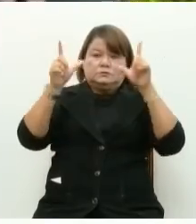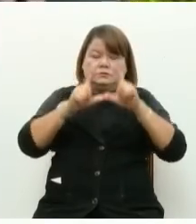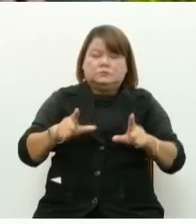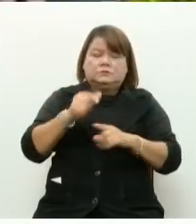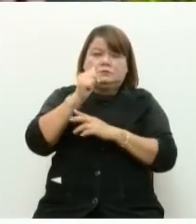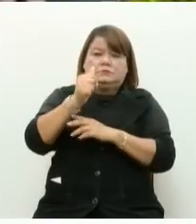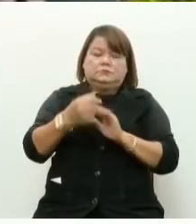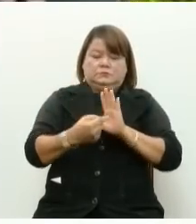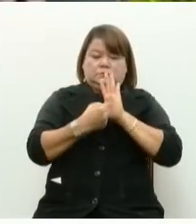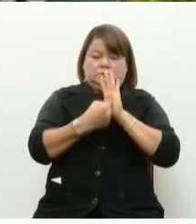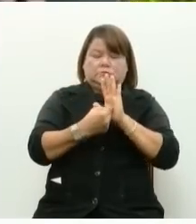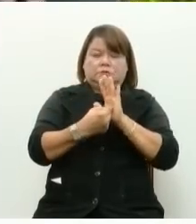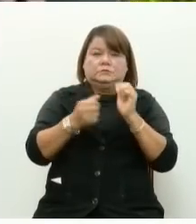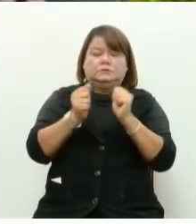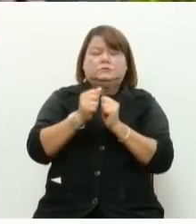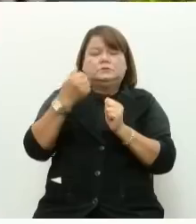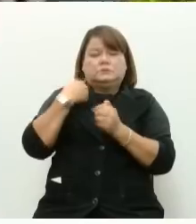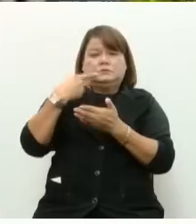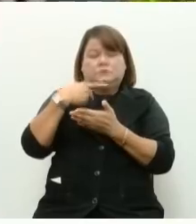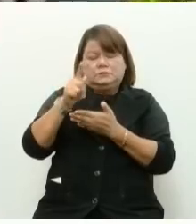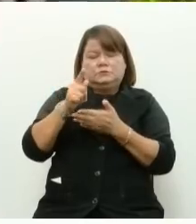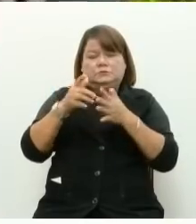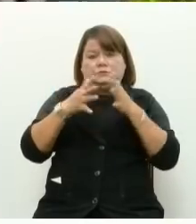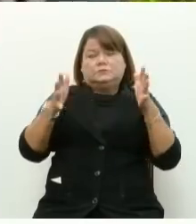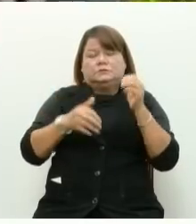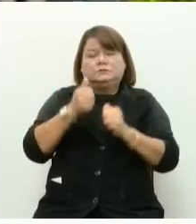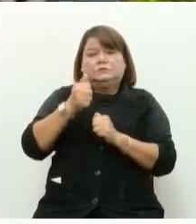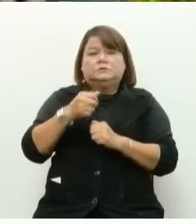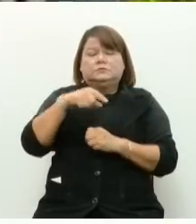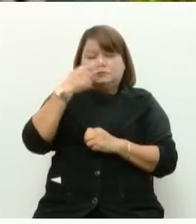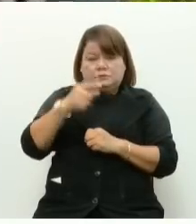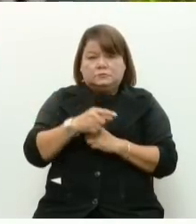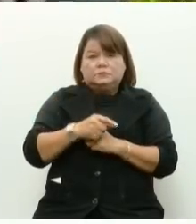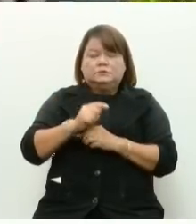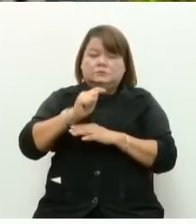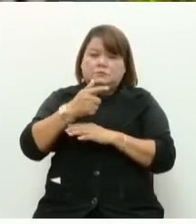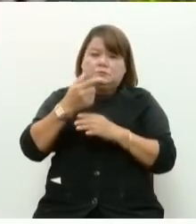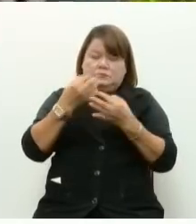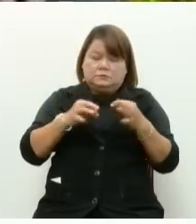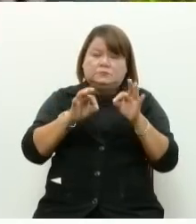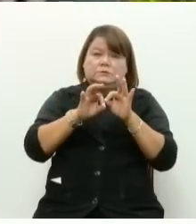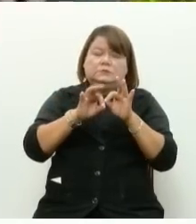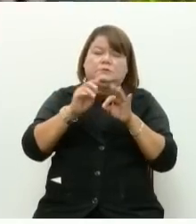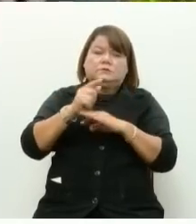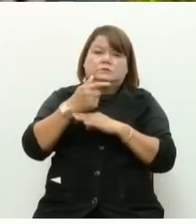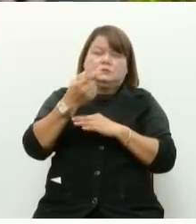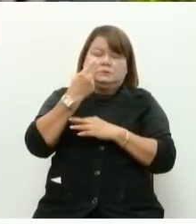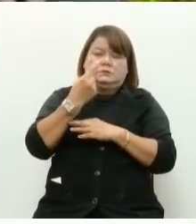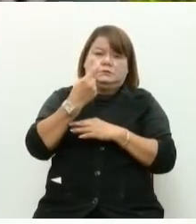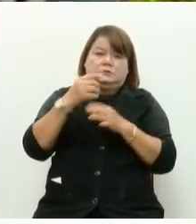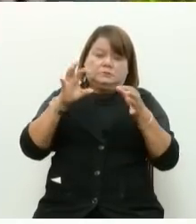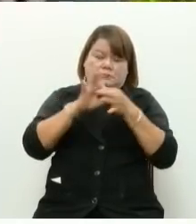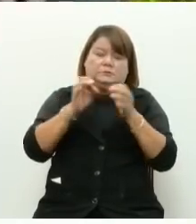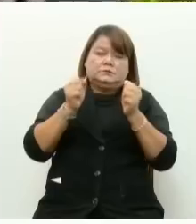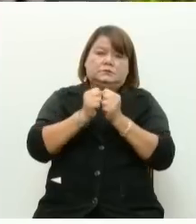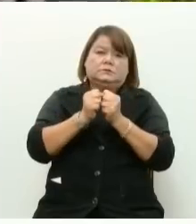นต้นแบบเพื่อให้เกิดประโยชน์และ impact ที่สุดเราจึงมาพูดถึงงานที่สำคัญของงานหนึ่งที่เกี่ยวข้องกับคุณธ